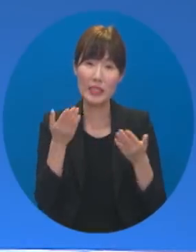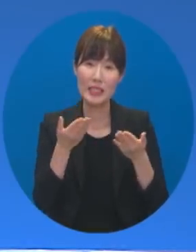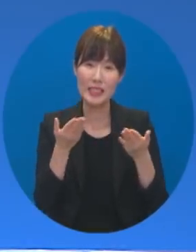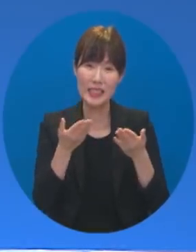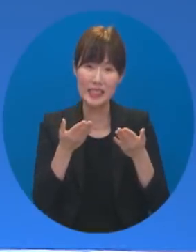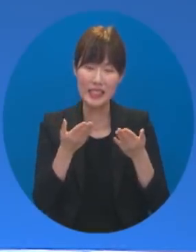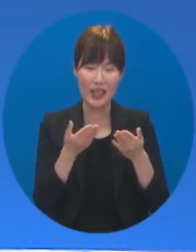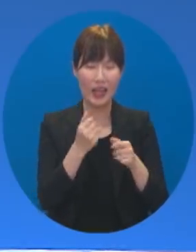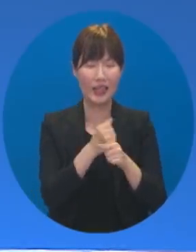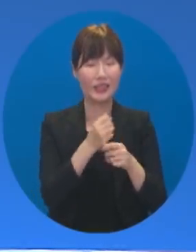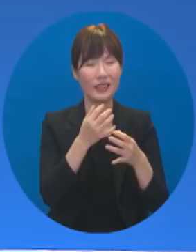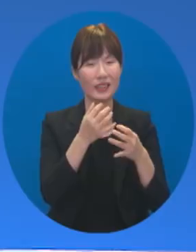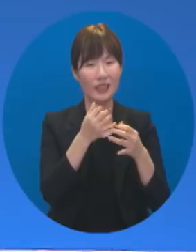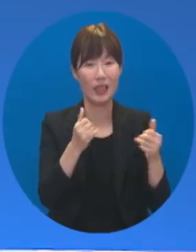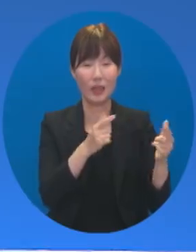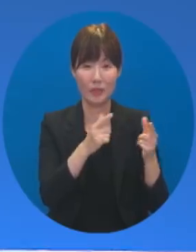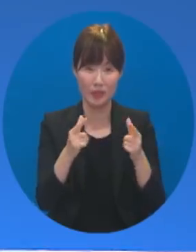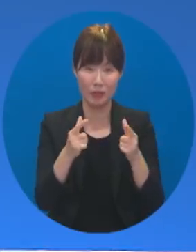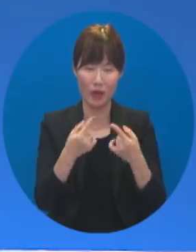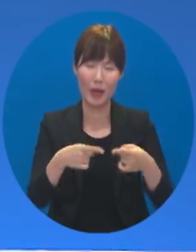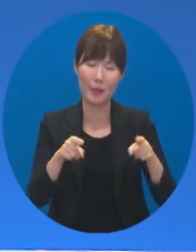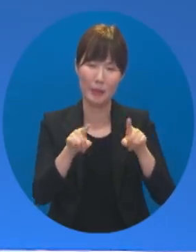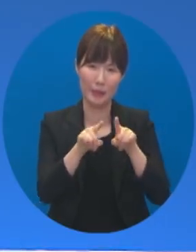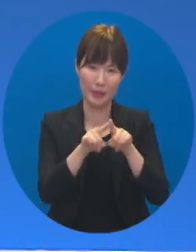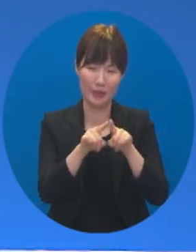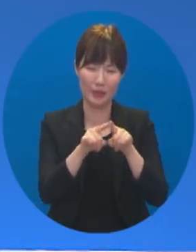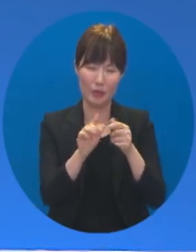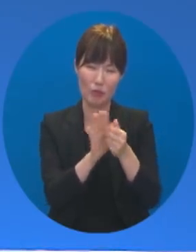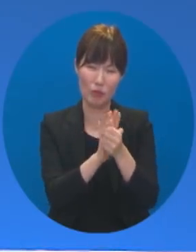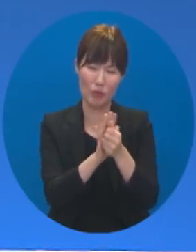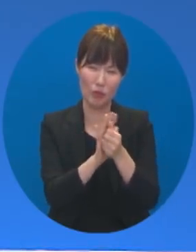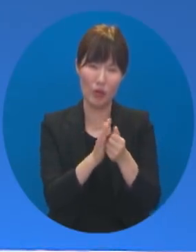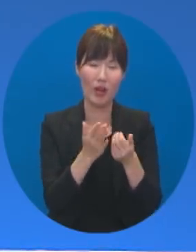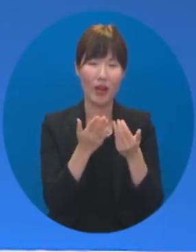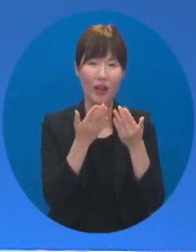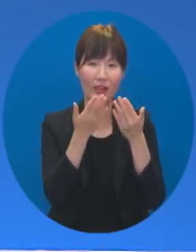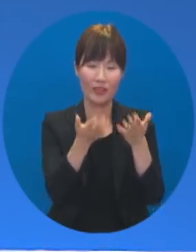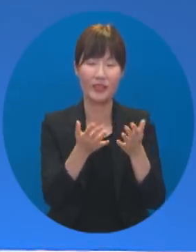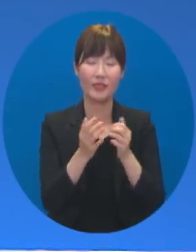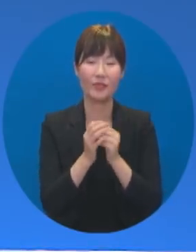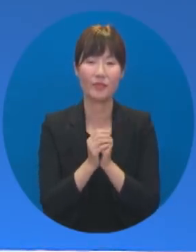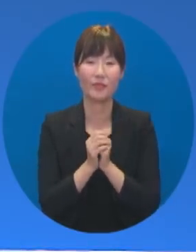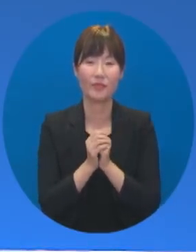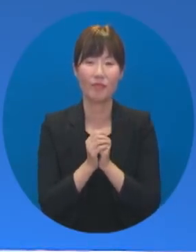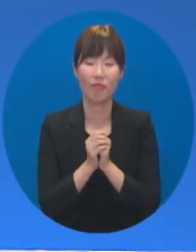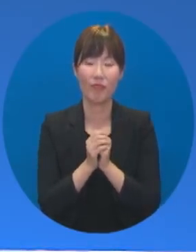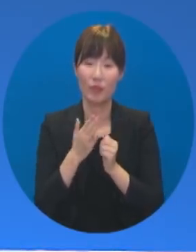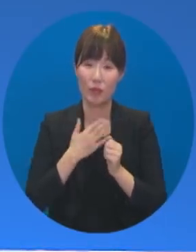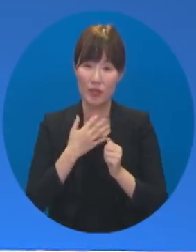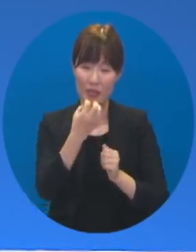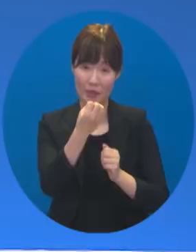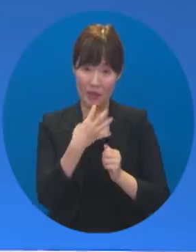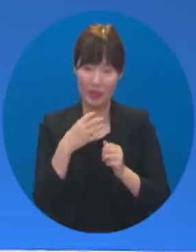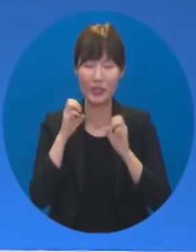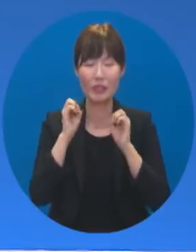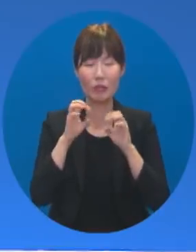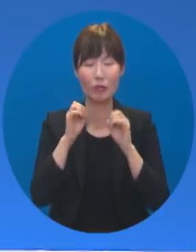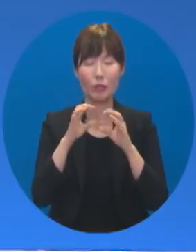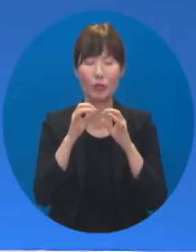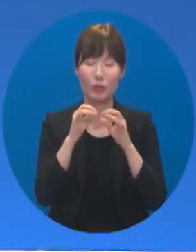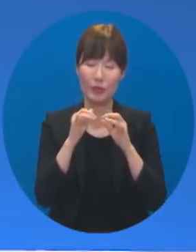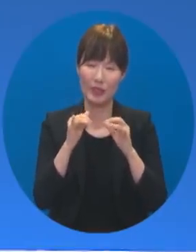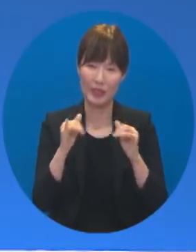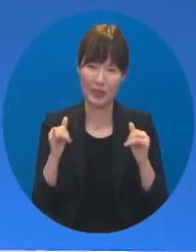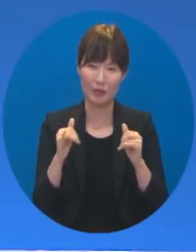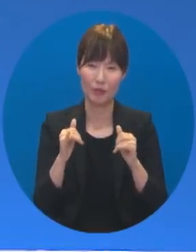전도사였는데 전도사님 별 말씀도 안 하시고 전도사님 우리가